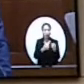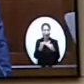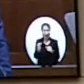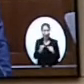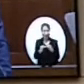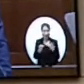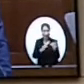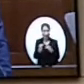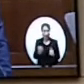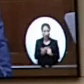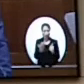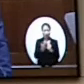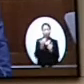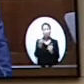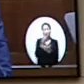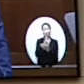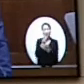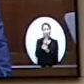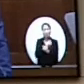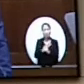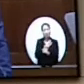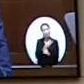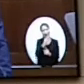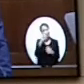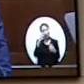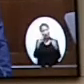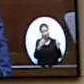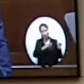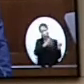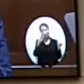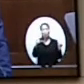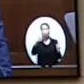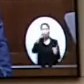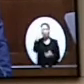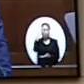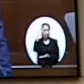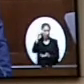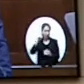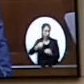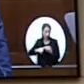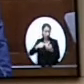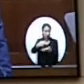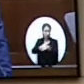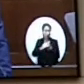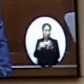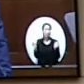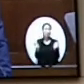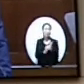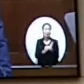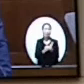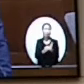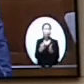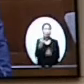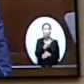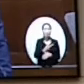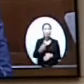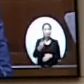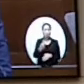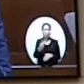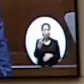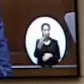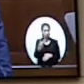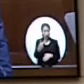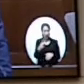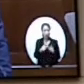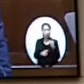일부 개정 조례안 외 7건은 원안 가결하였고 2025년 안동 도시관리계획 개정위원회에 대한